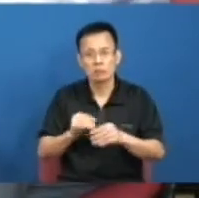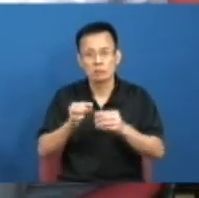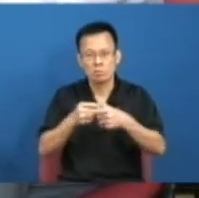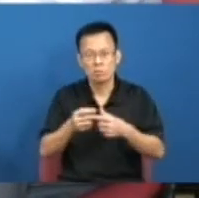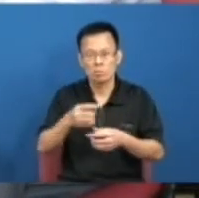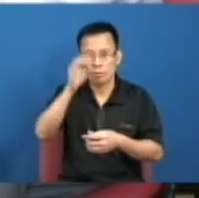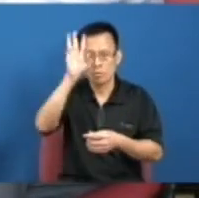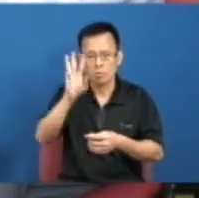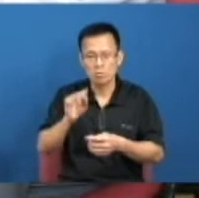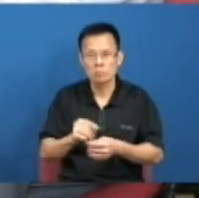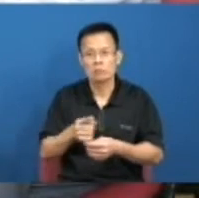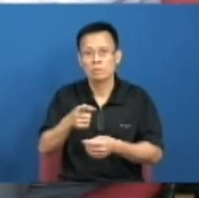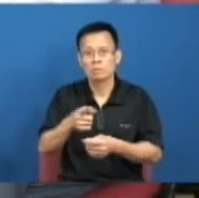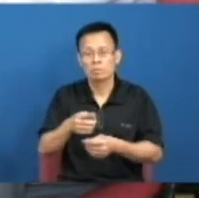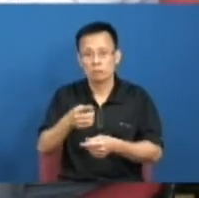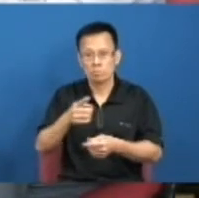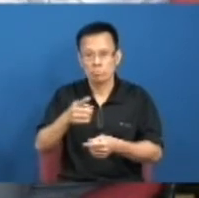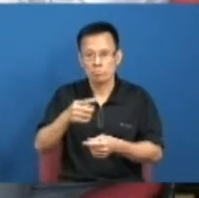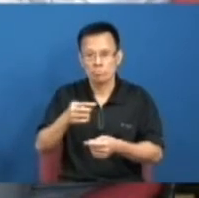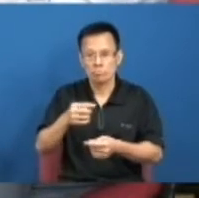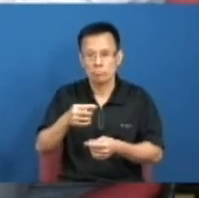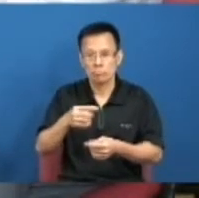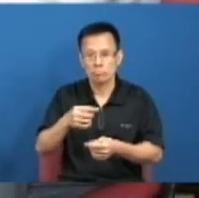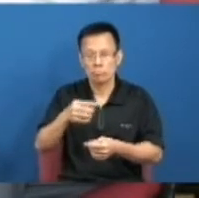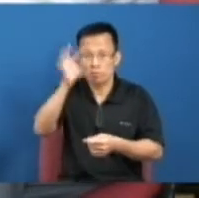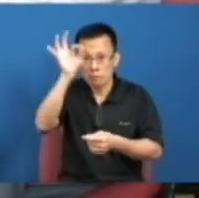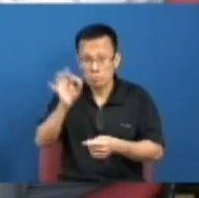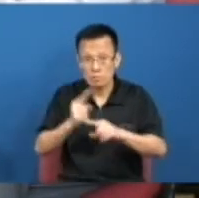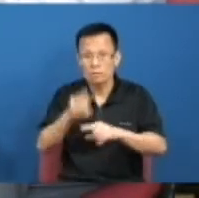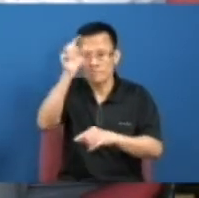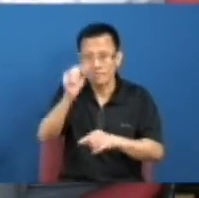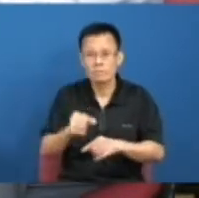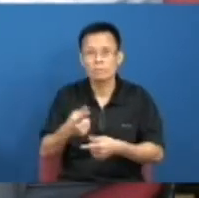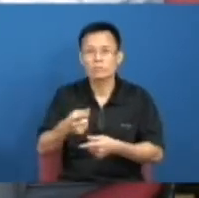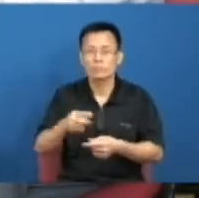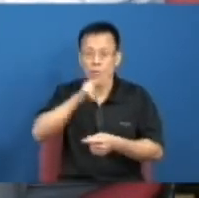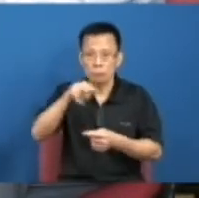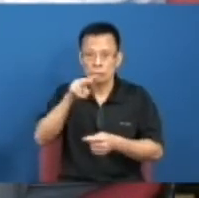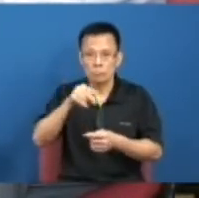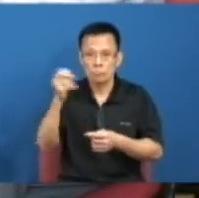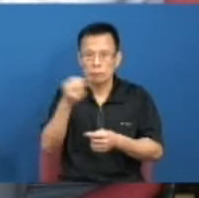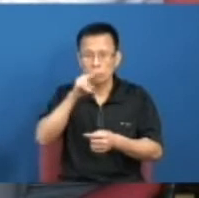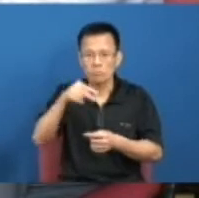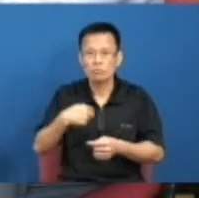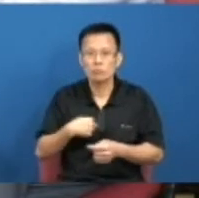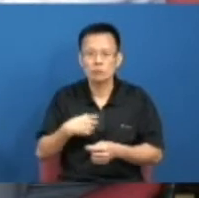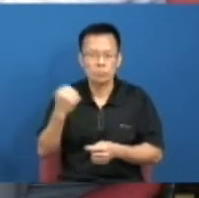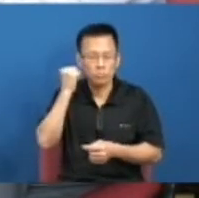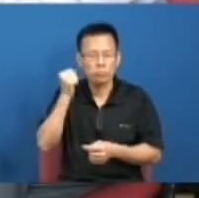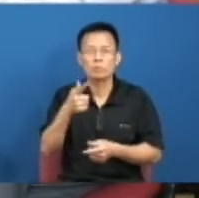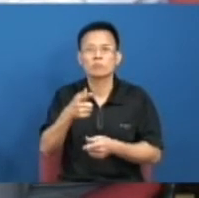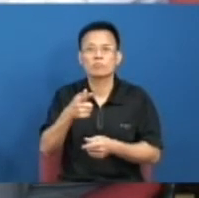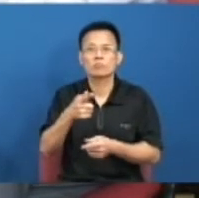我翻漏，你揾翻我都幾難揾我，或者我應酬式去應酬你，咁亦可以渡過，或者